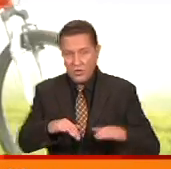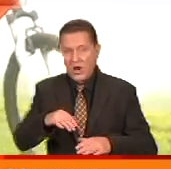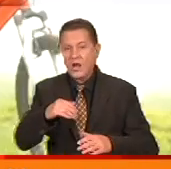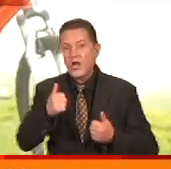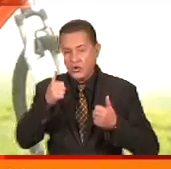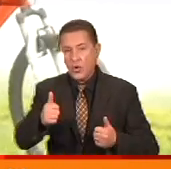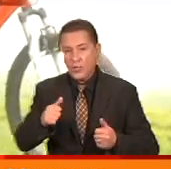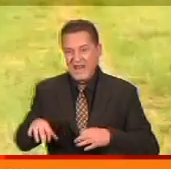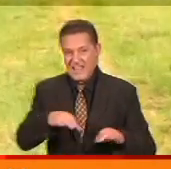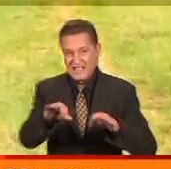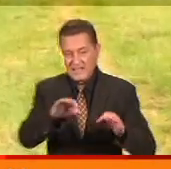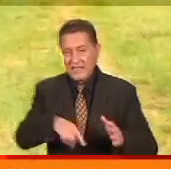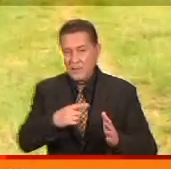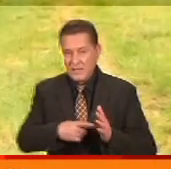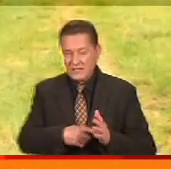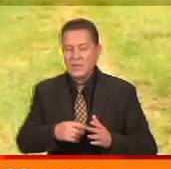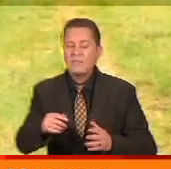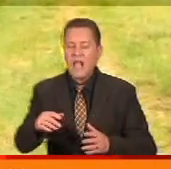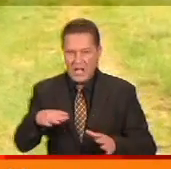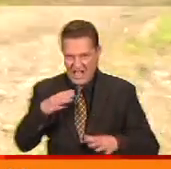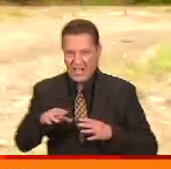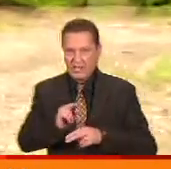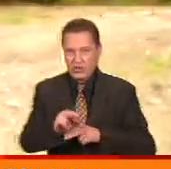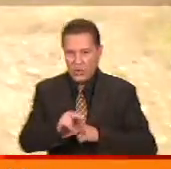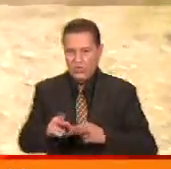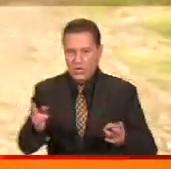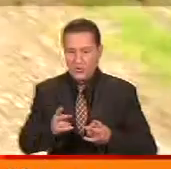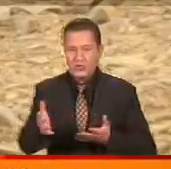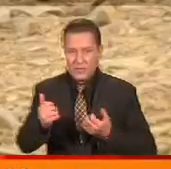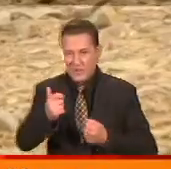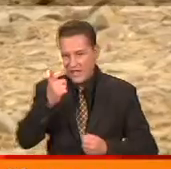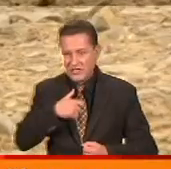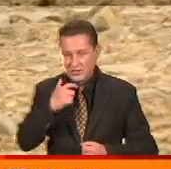омана. Тож моя порада – інструктора таки брати з собою.